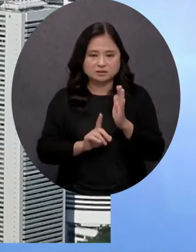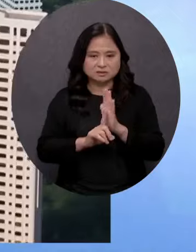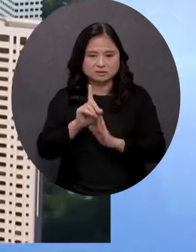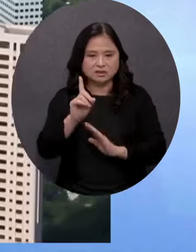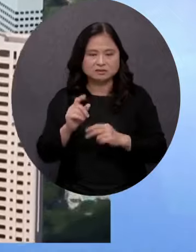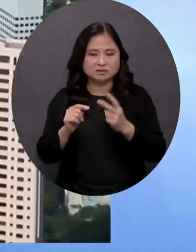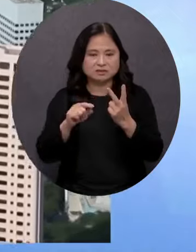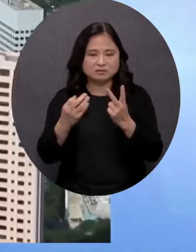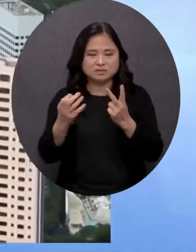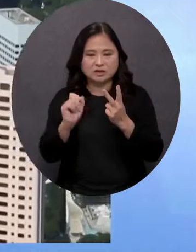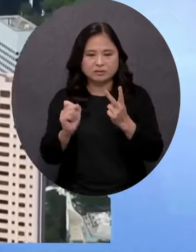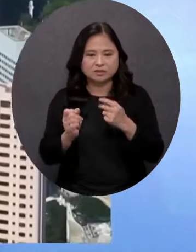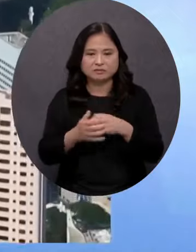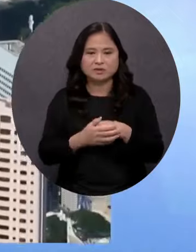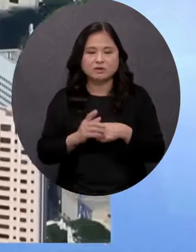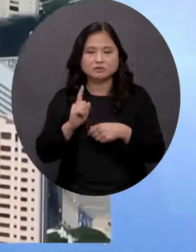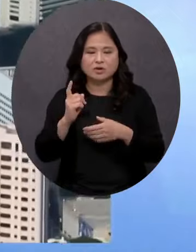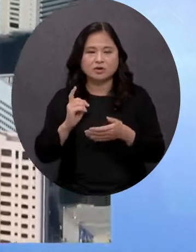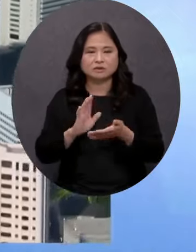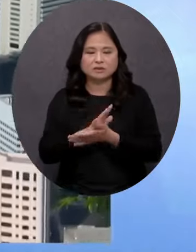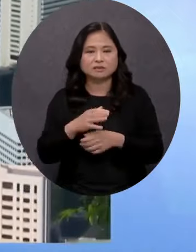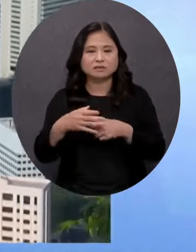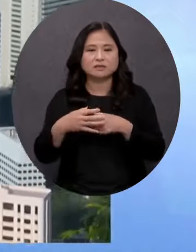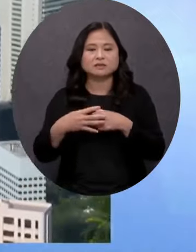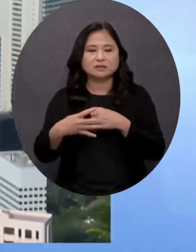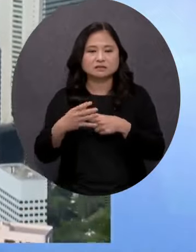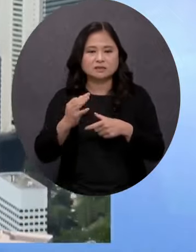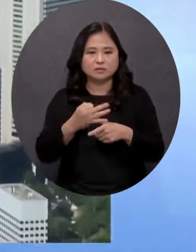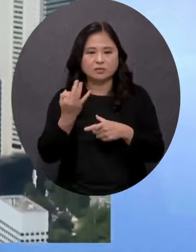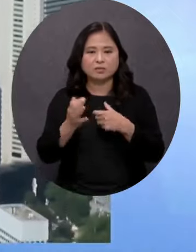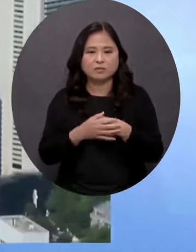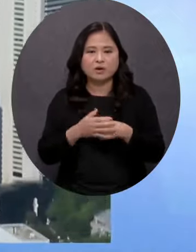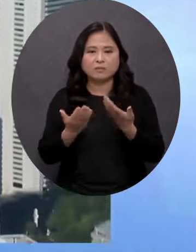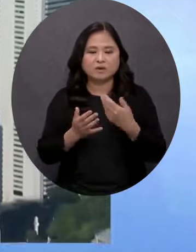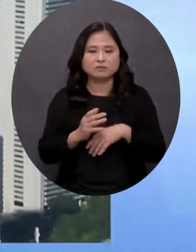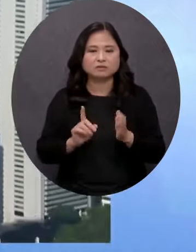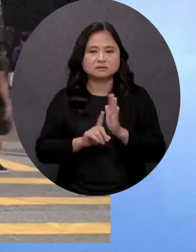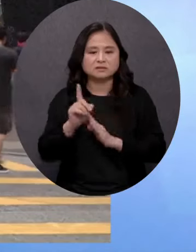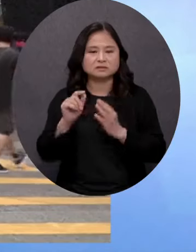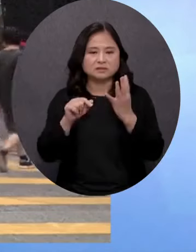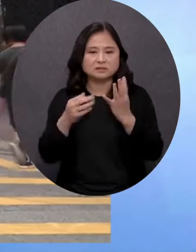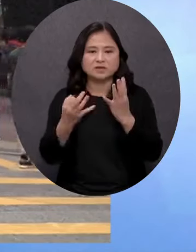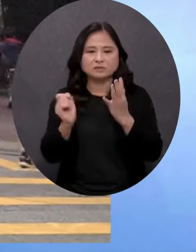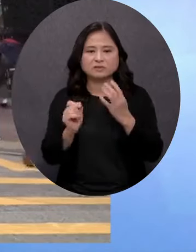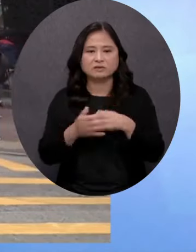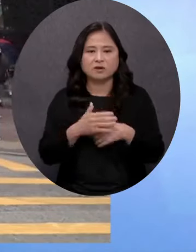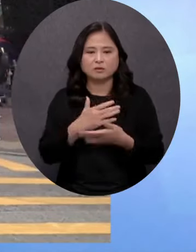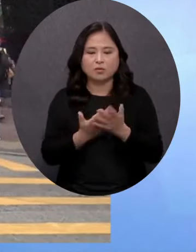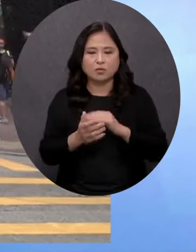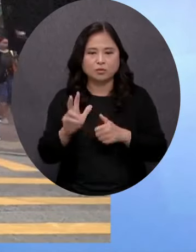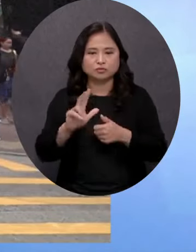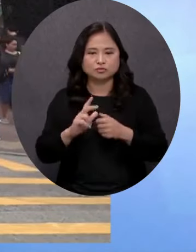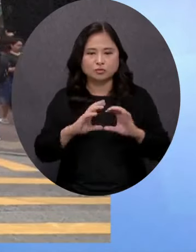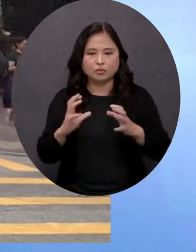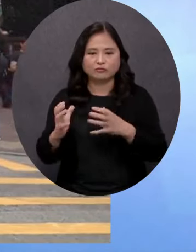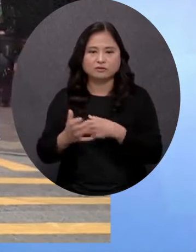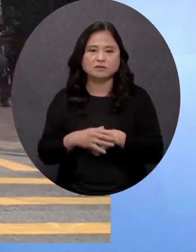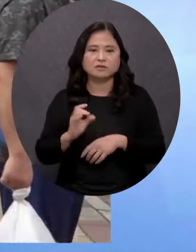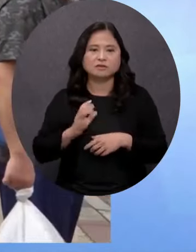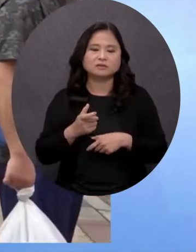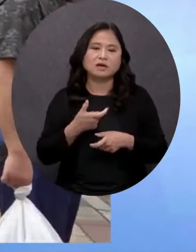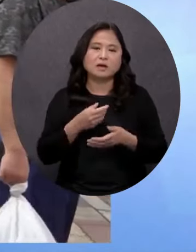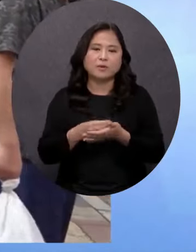2.3%， 至于去年第四季就比前年同期升 4.3%。各个主要组成部分当中，私人消